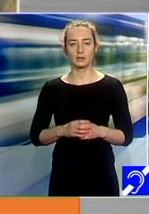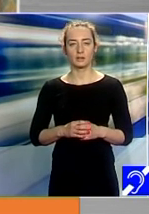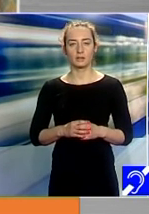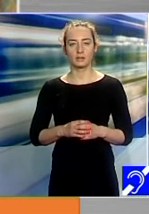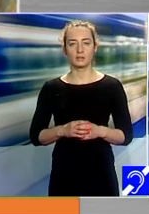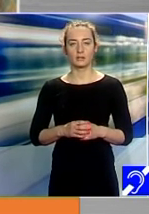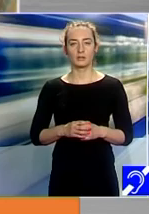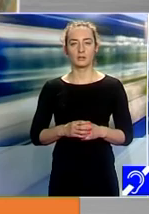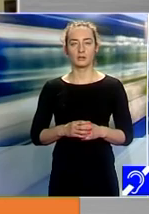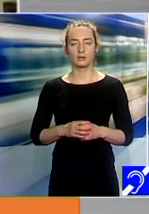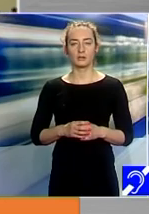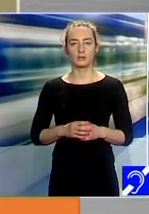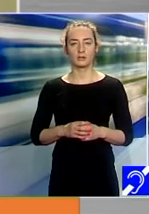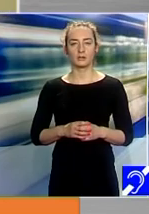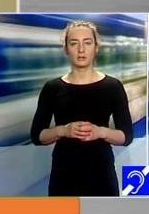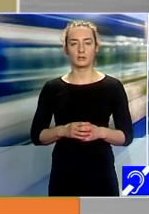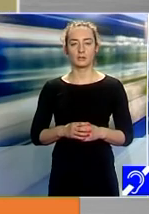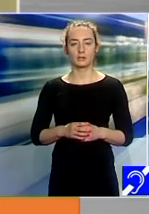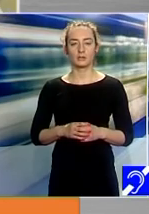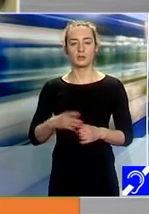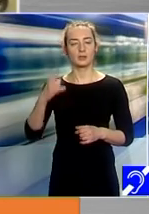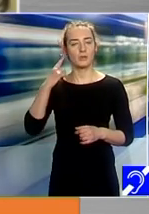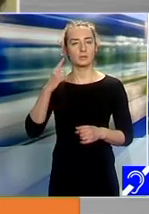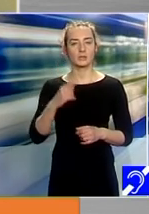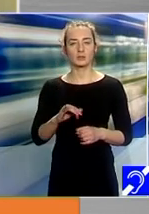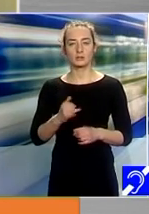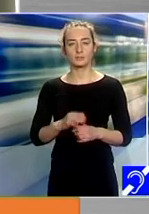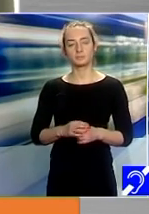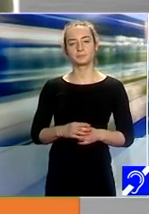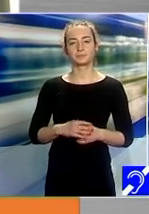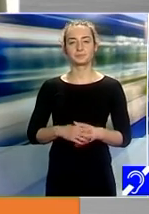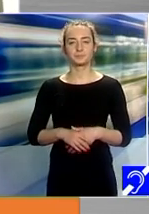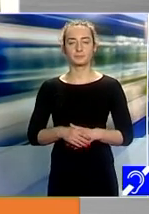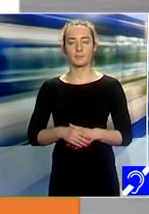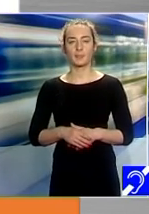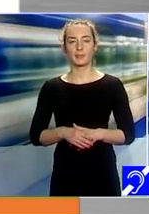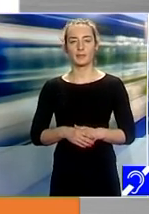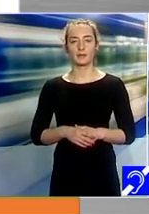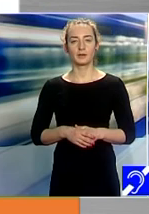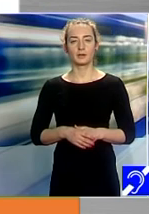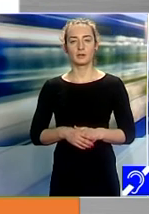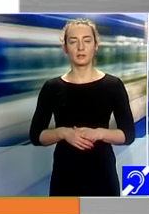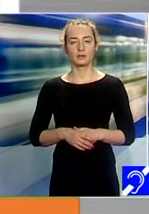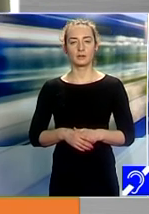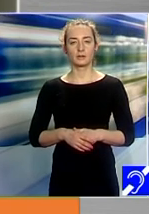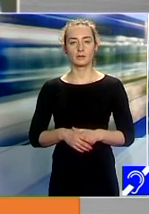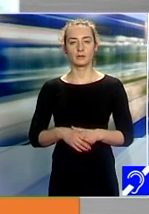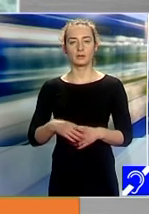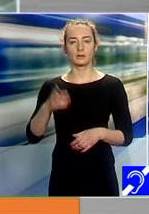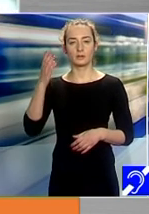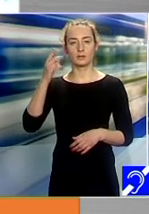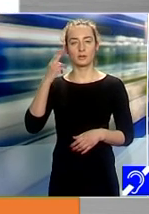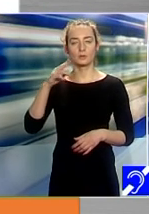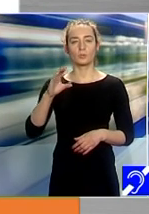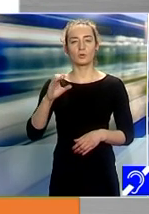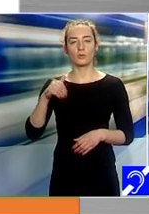Mai suntem în legătură? Ne auziți? Da, vă aud. Am înțeles. Domnul conferențiar Eneiu spunea